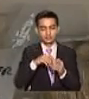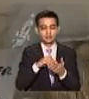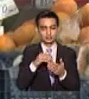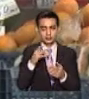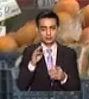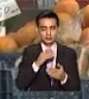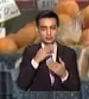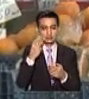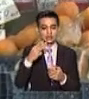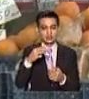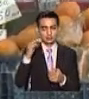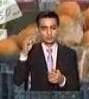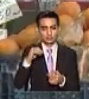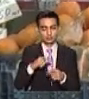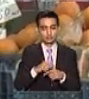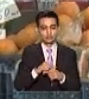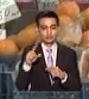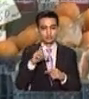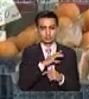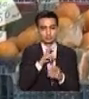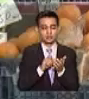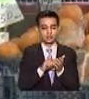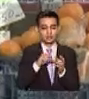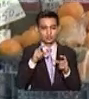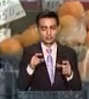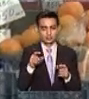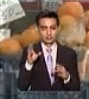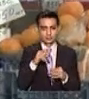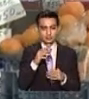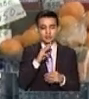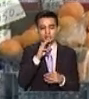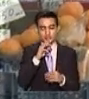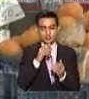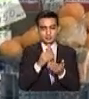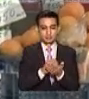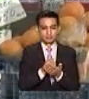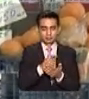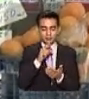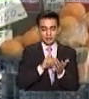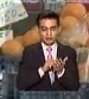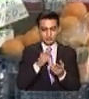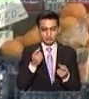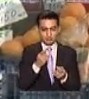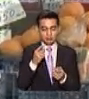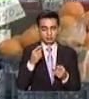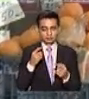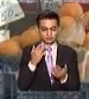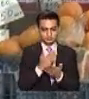Цены бешеные. Для пенсионеров, у которого маленькая пенсия в пределе 65